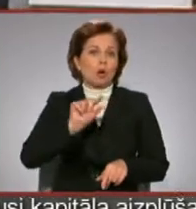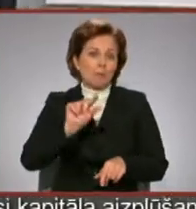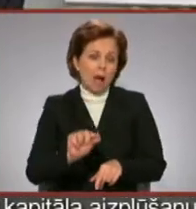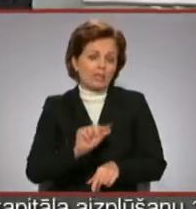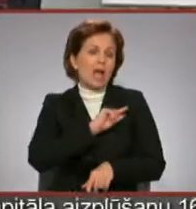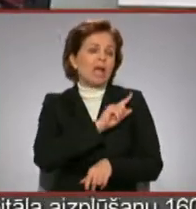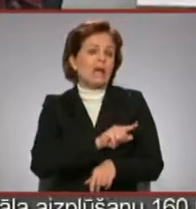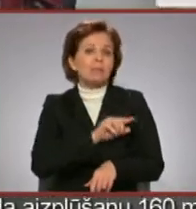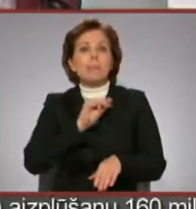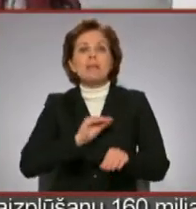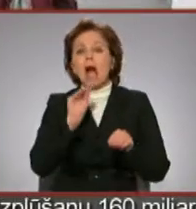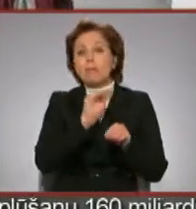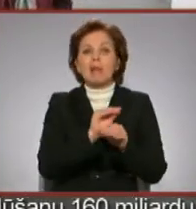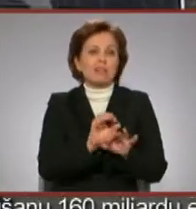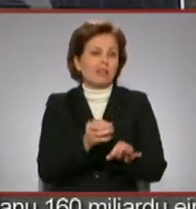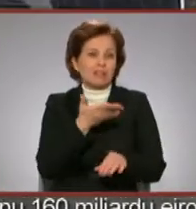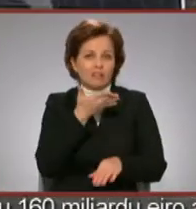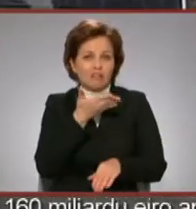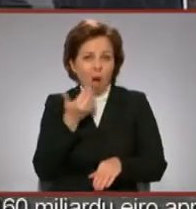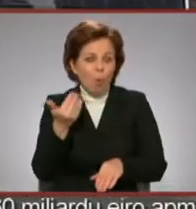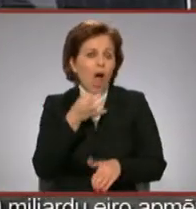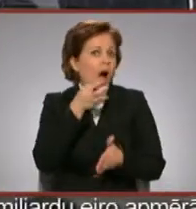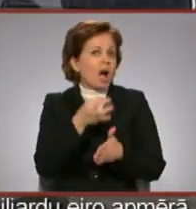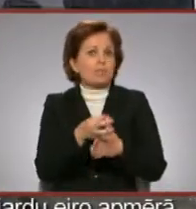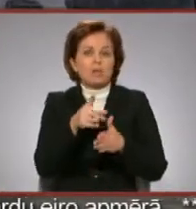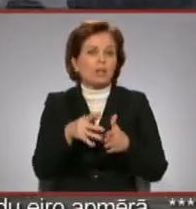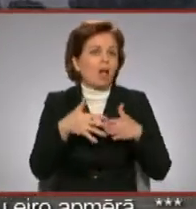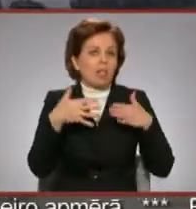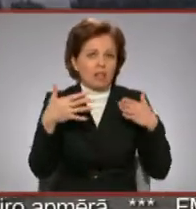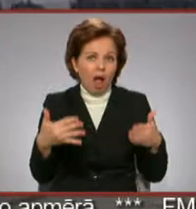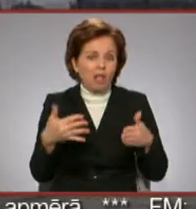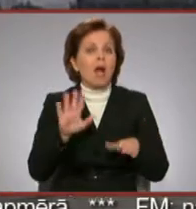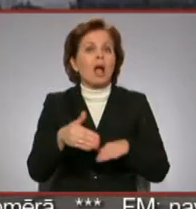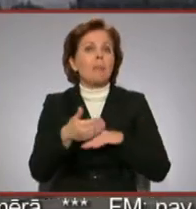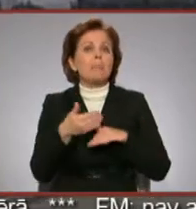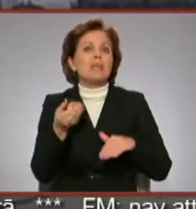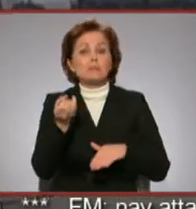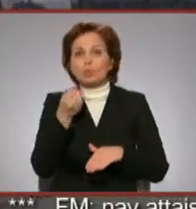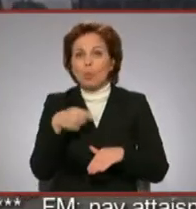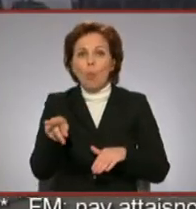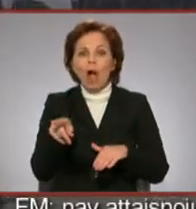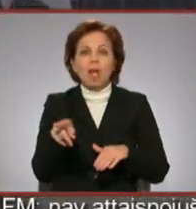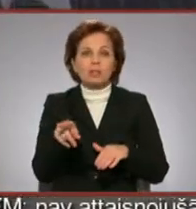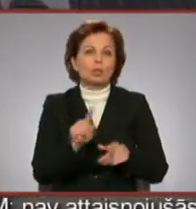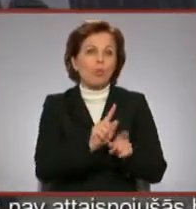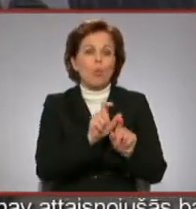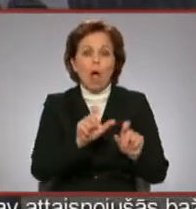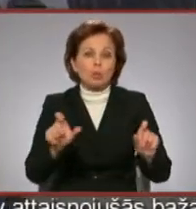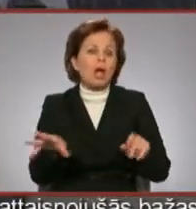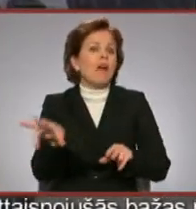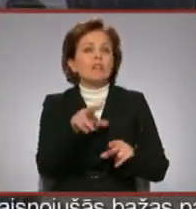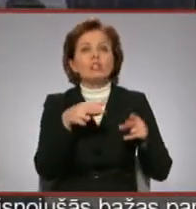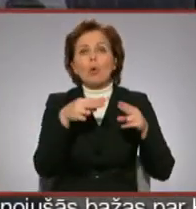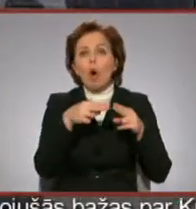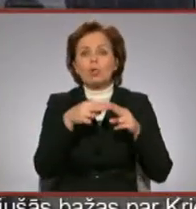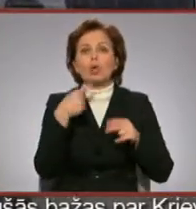piepelnīties nekādu, bet atbildība lielāka. Mēs kā pirmskolas skolotāji esam kontaktā, var teikt, nu, visas stundas ar to